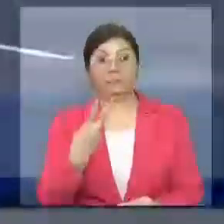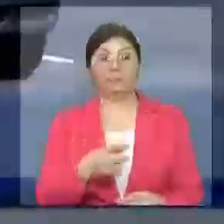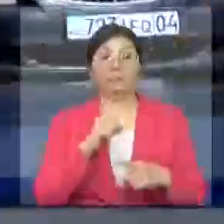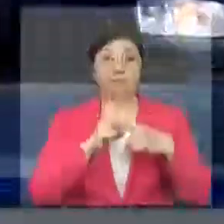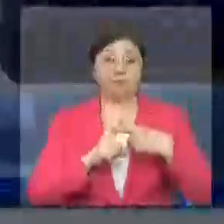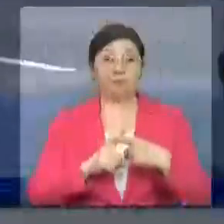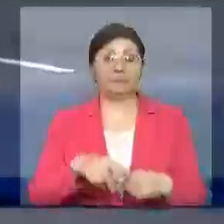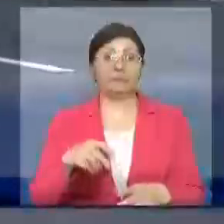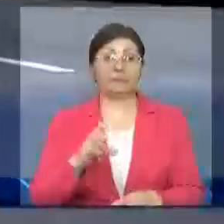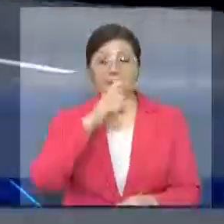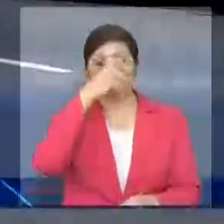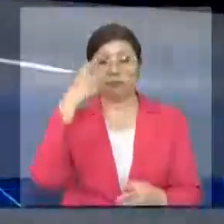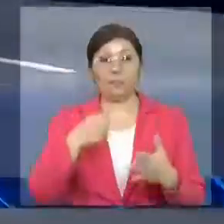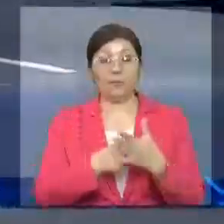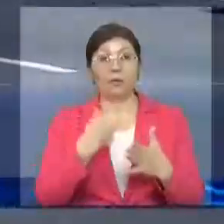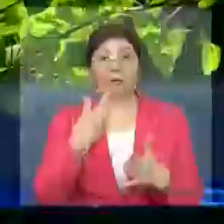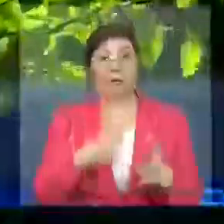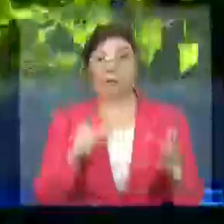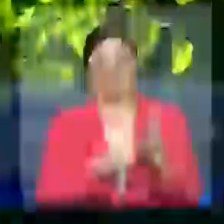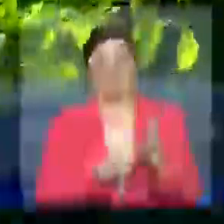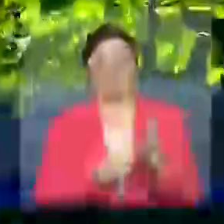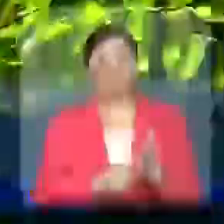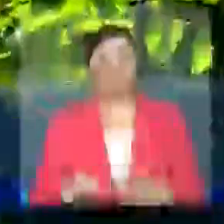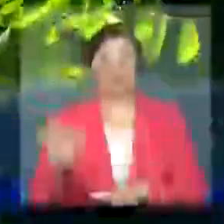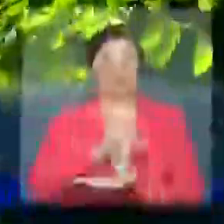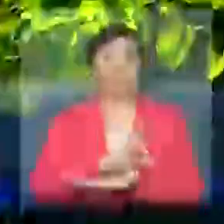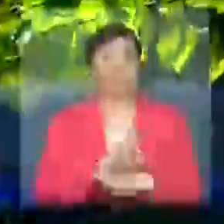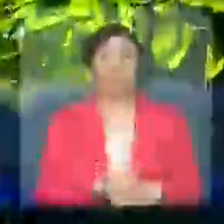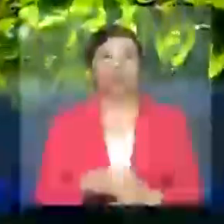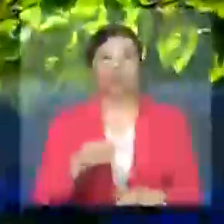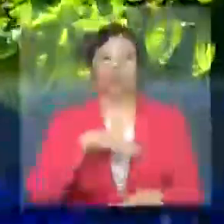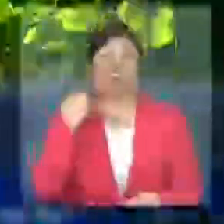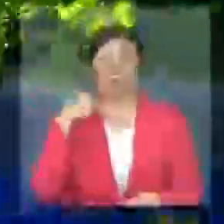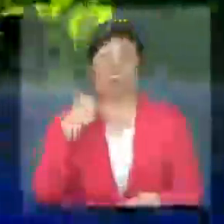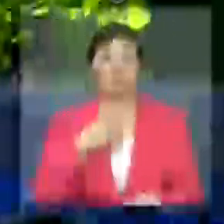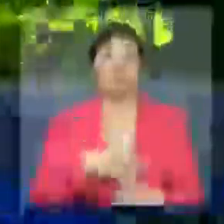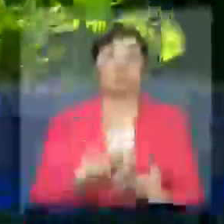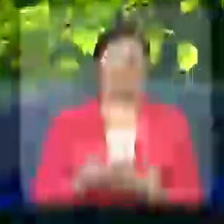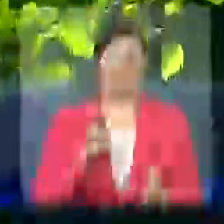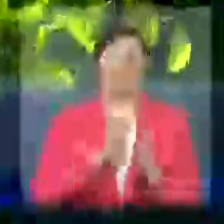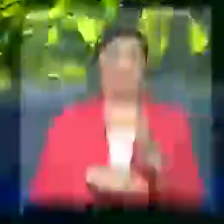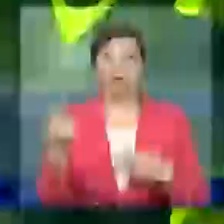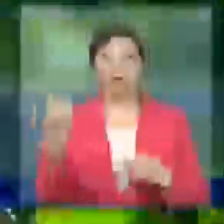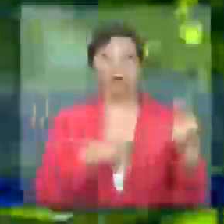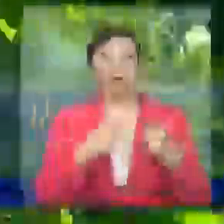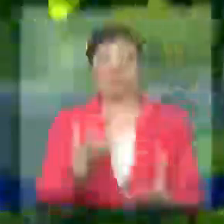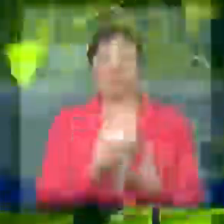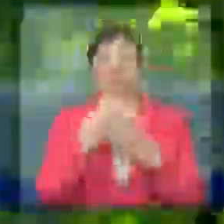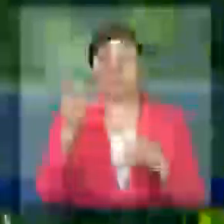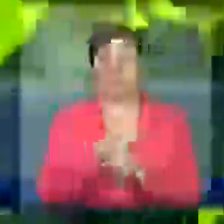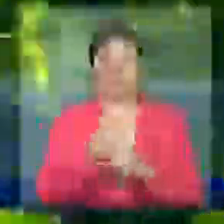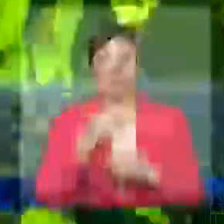плюс. Сильная жара до 37 градусов на западе и юге региона. В Актобе переменная облачность, без осадков. Температура